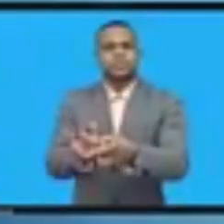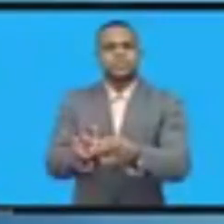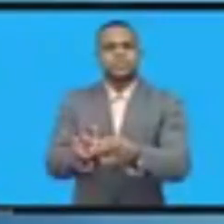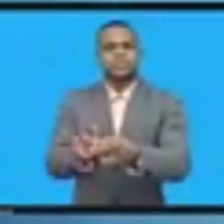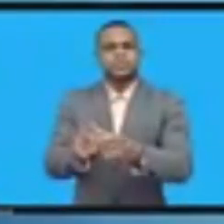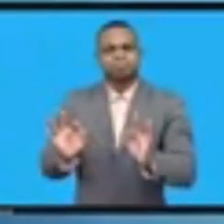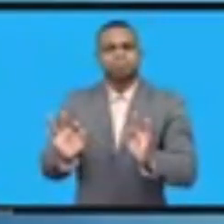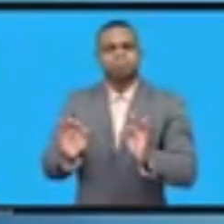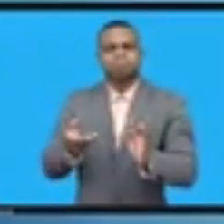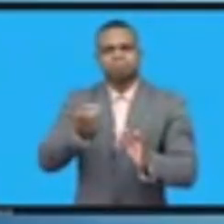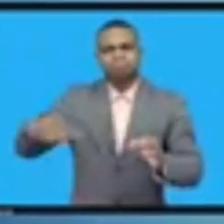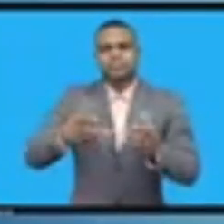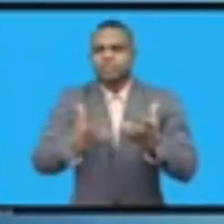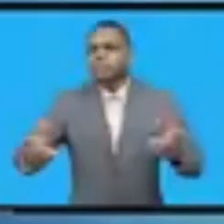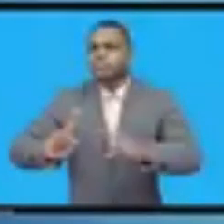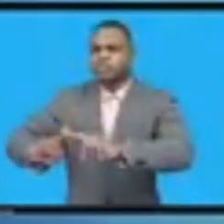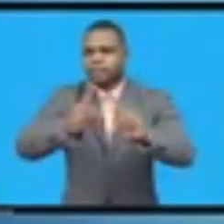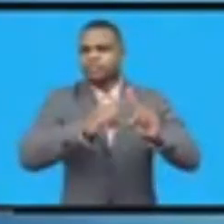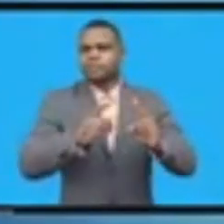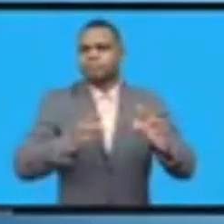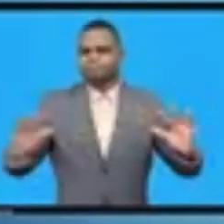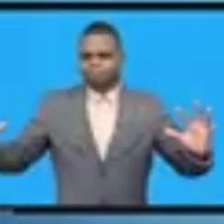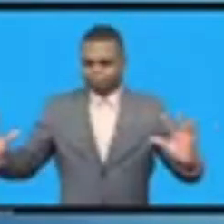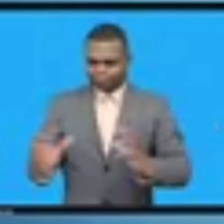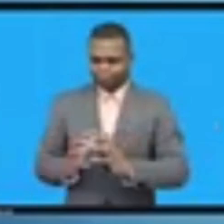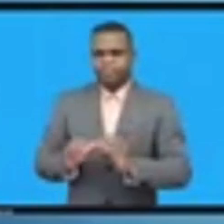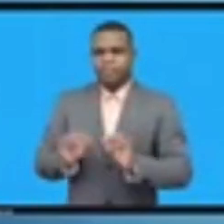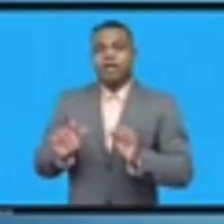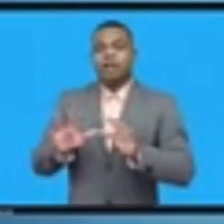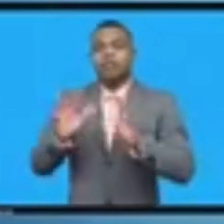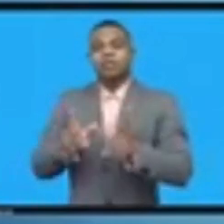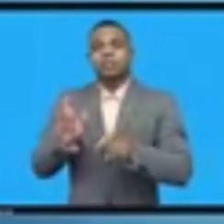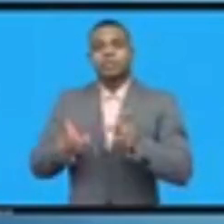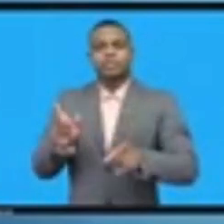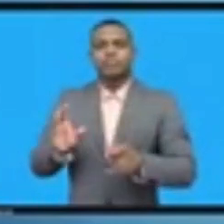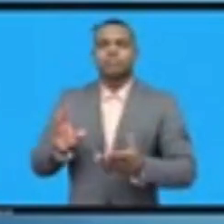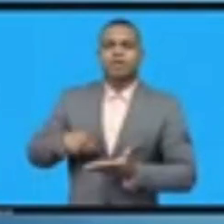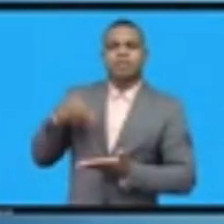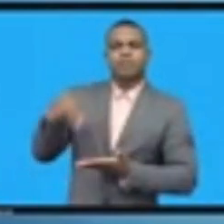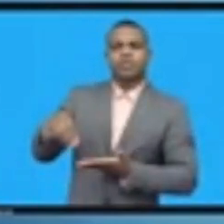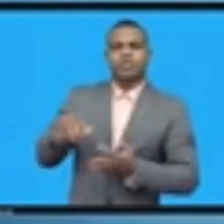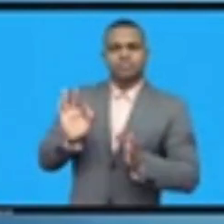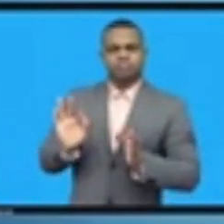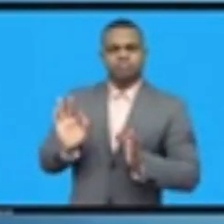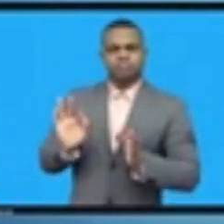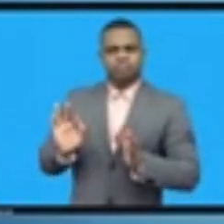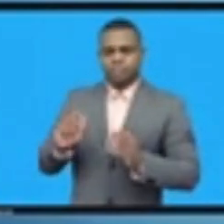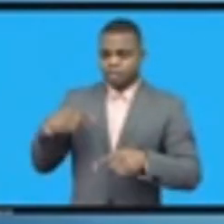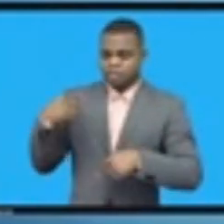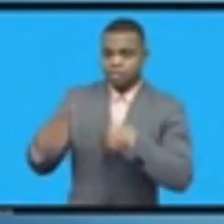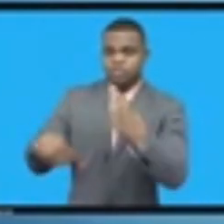性的连接性，使所有人都能够受益。女士们、先生们，大家